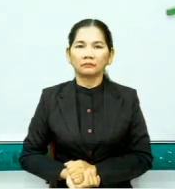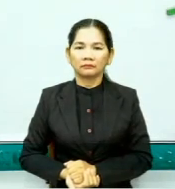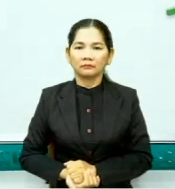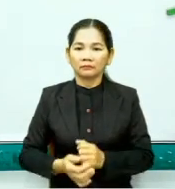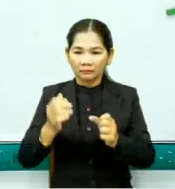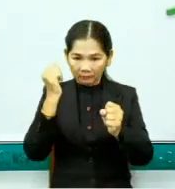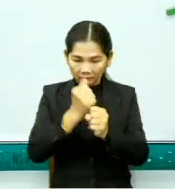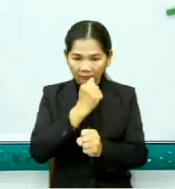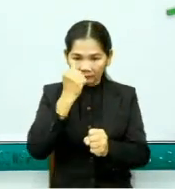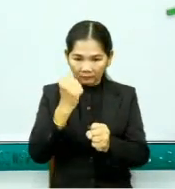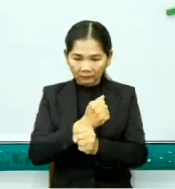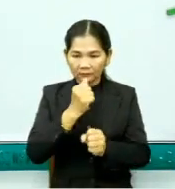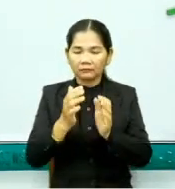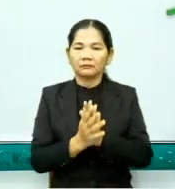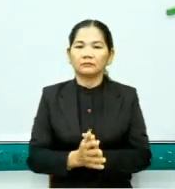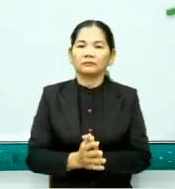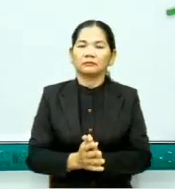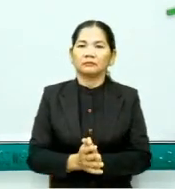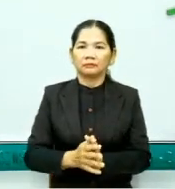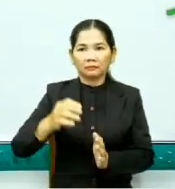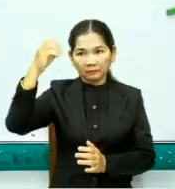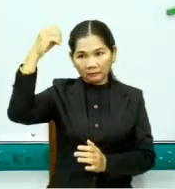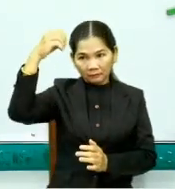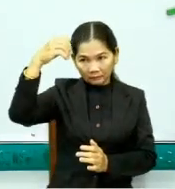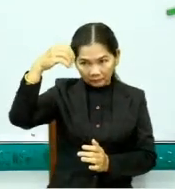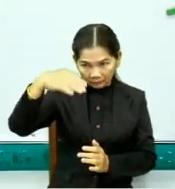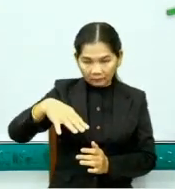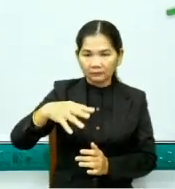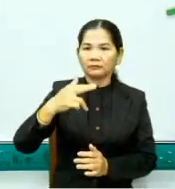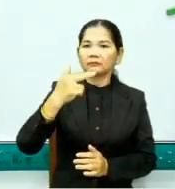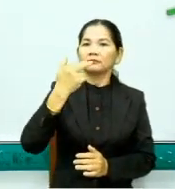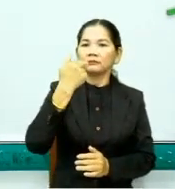Thuê làm nơi ngay tí.